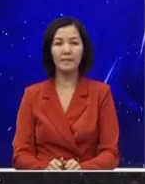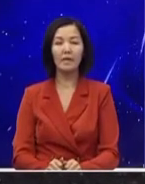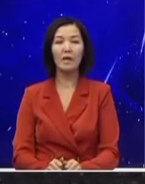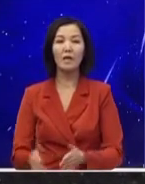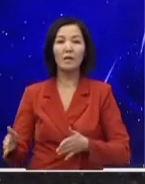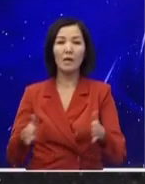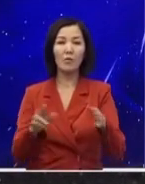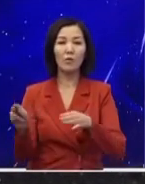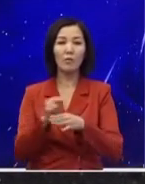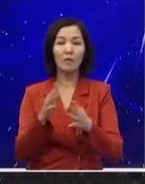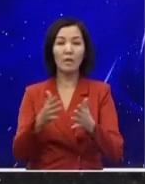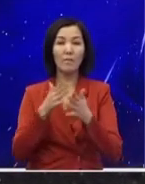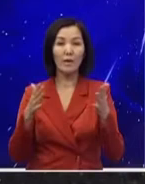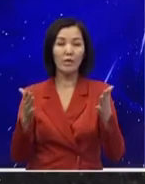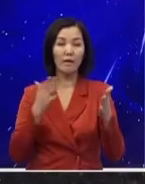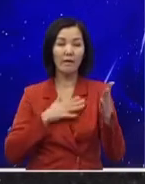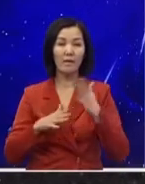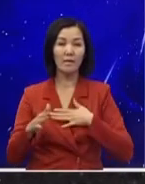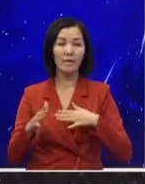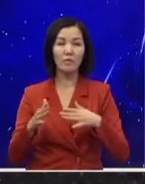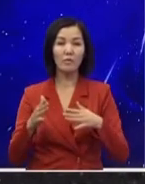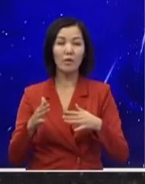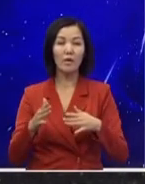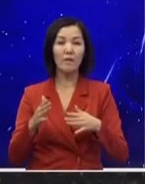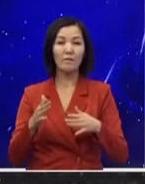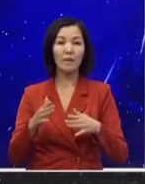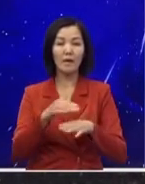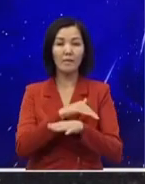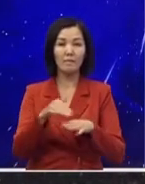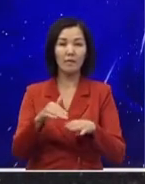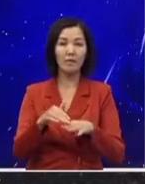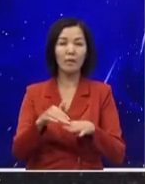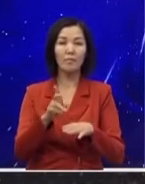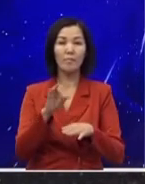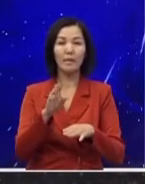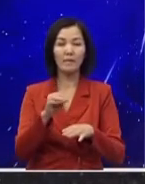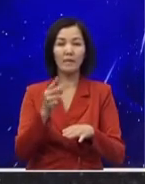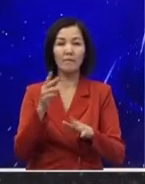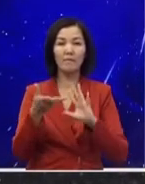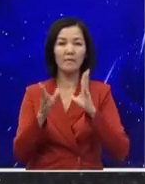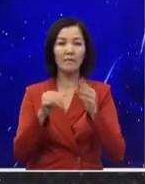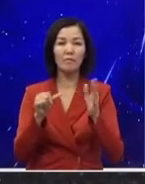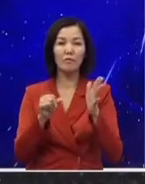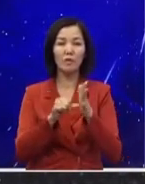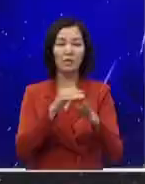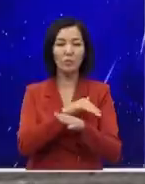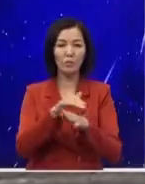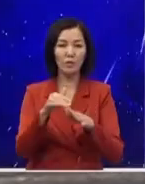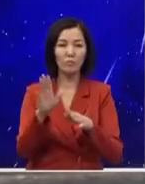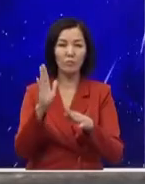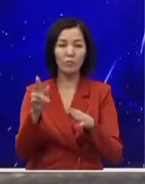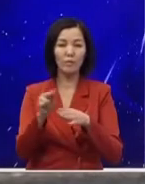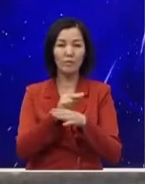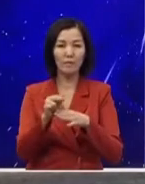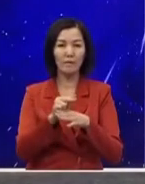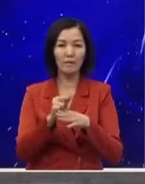Асфальтирование дорог для нас большая радость. Не только на нашей улице праздник, асфальтируют также и улицу Байсеитовой, Алдабергенова, Муканова и другие.